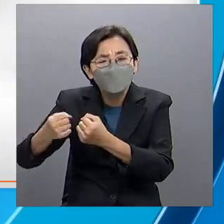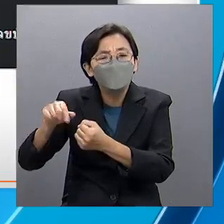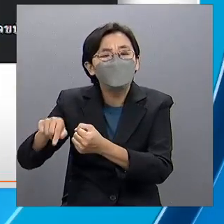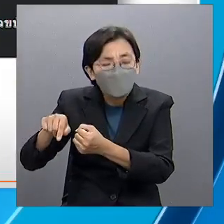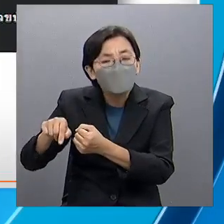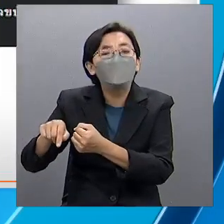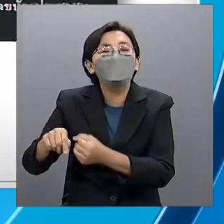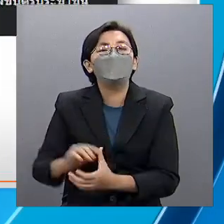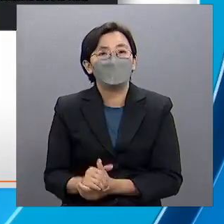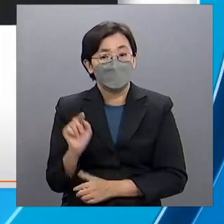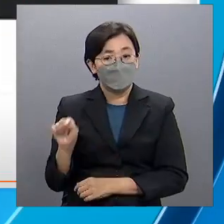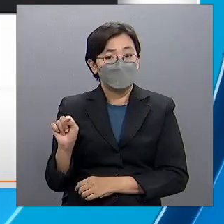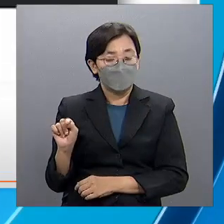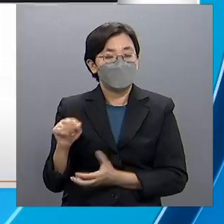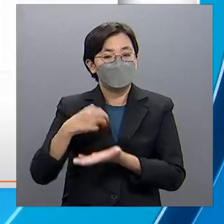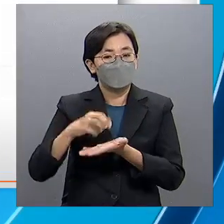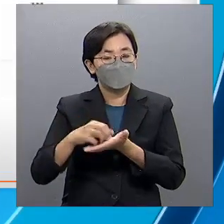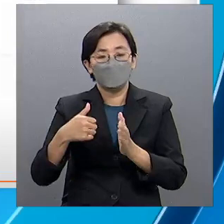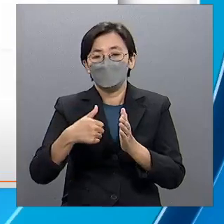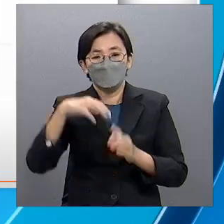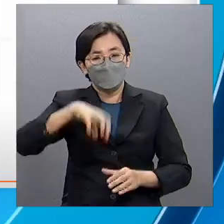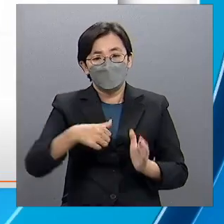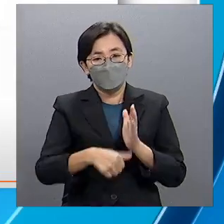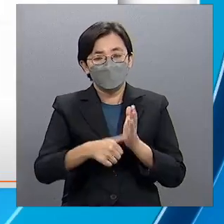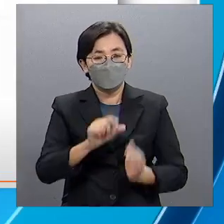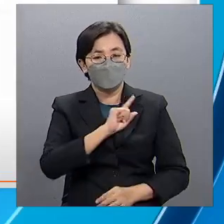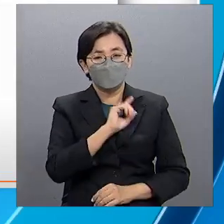ว่ากรมสรรพากรนะคะไม่มีหน้าที่ที่จะไป